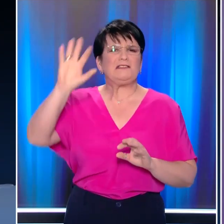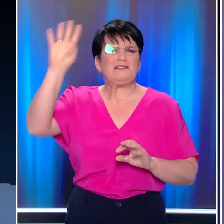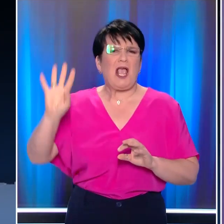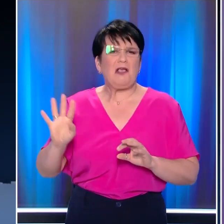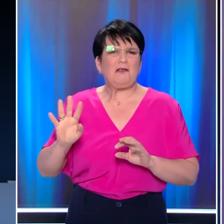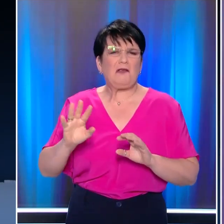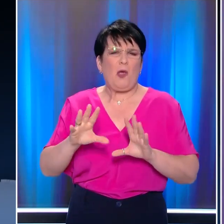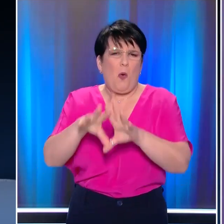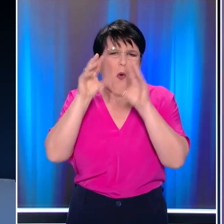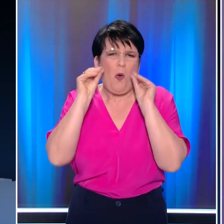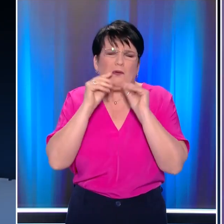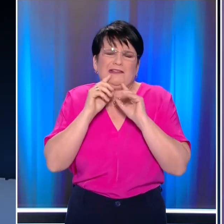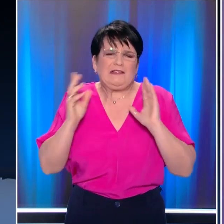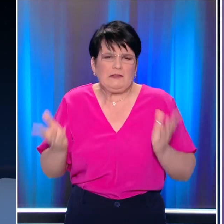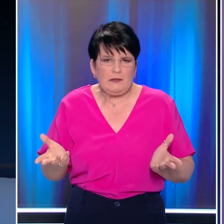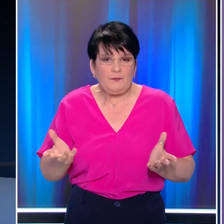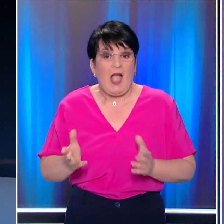Υπότιτλοι AUTHORWAVE